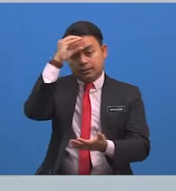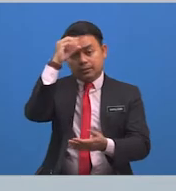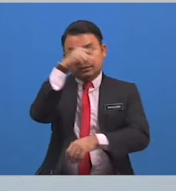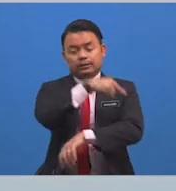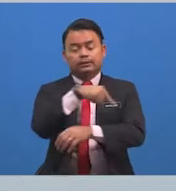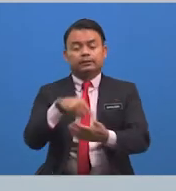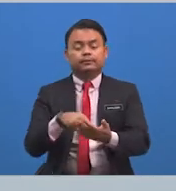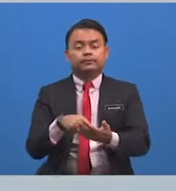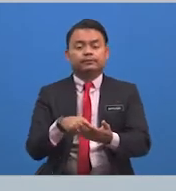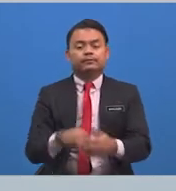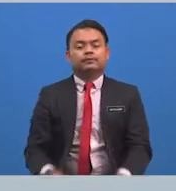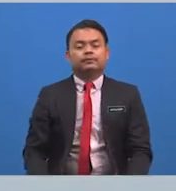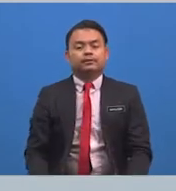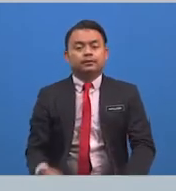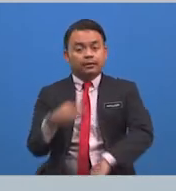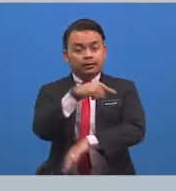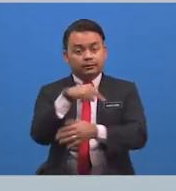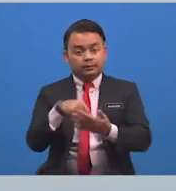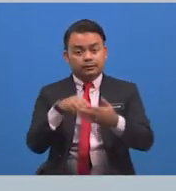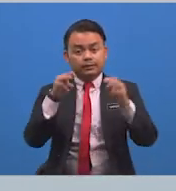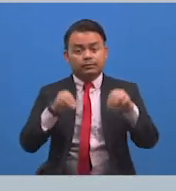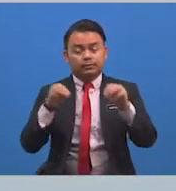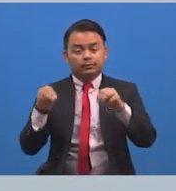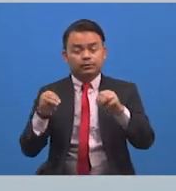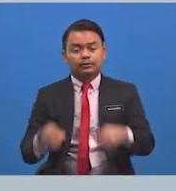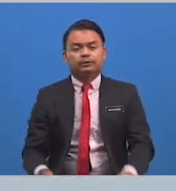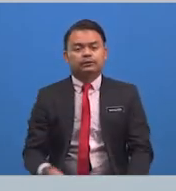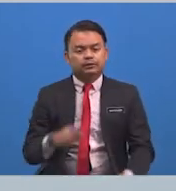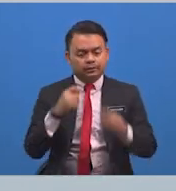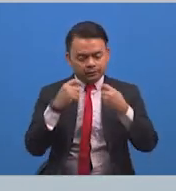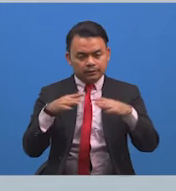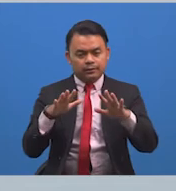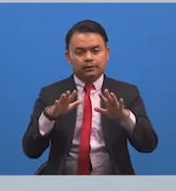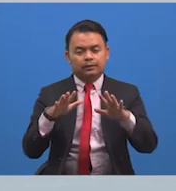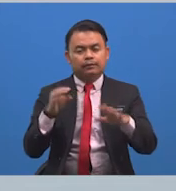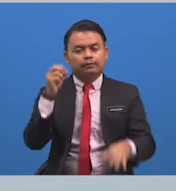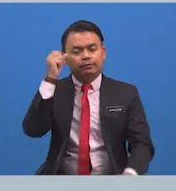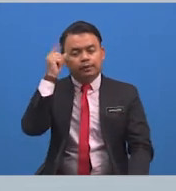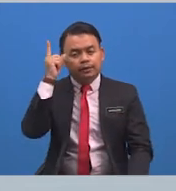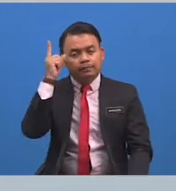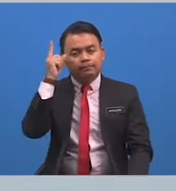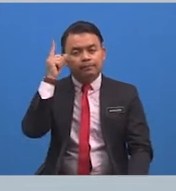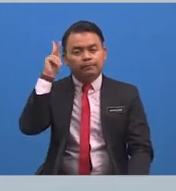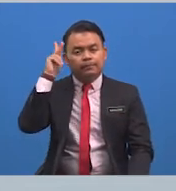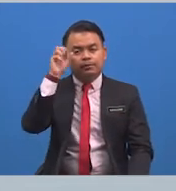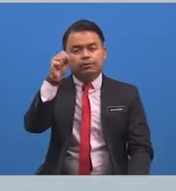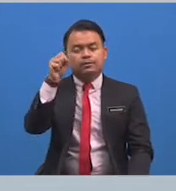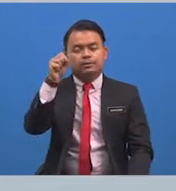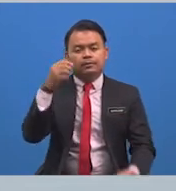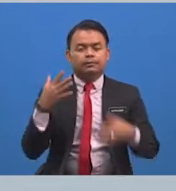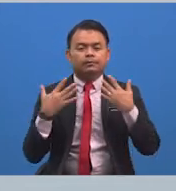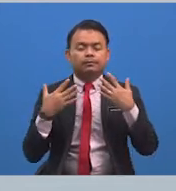Pada hari ini, murid-murid telah memahami konsep